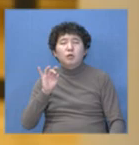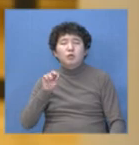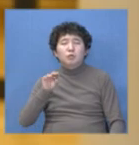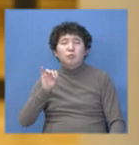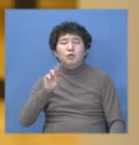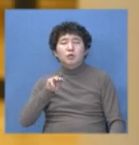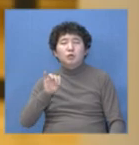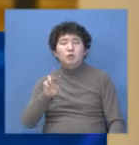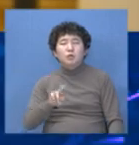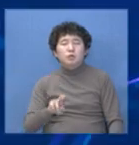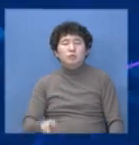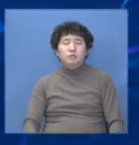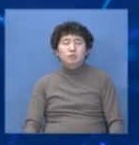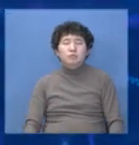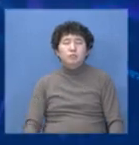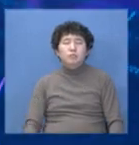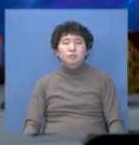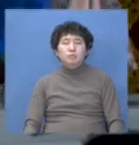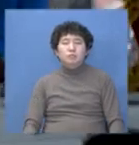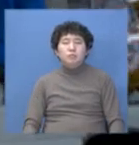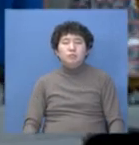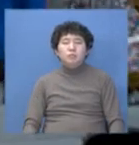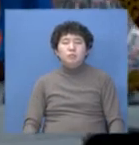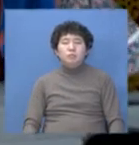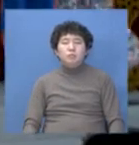барысында өзімді көп шыңдадым.